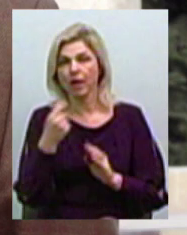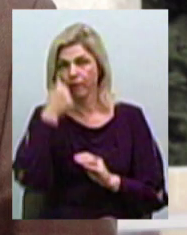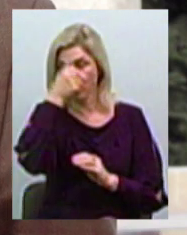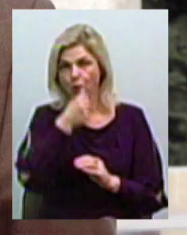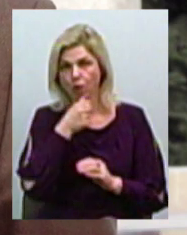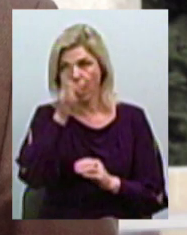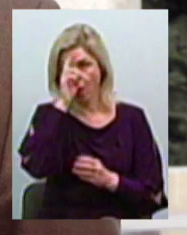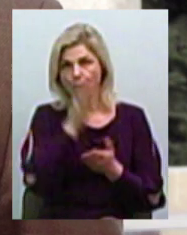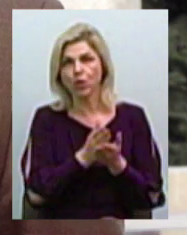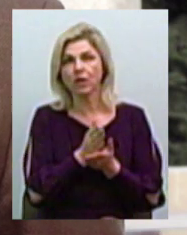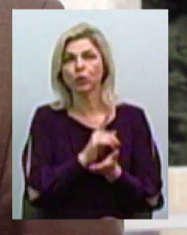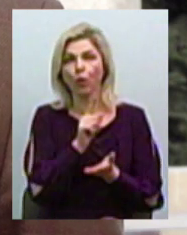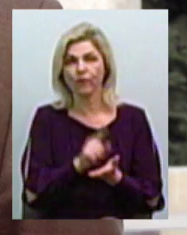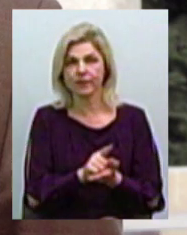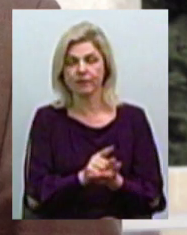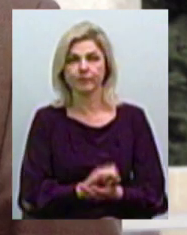посадовці